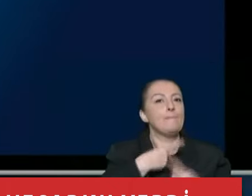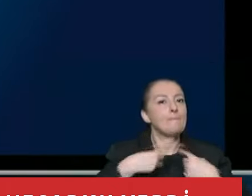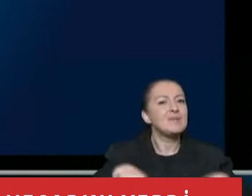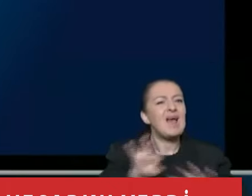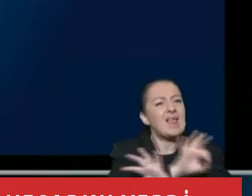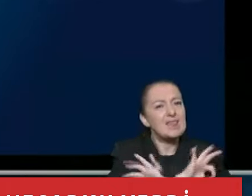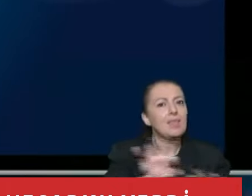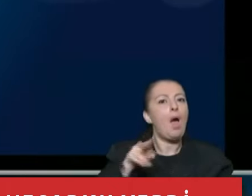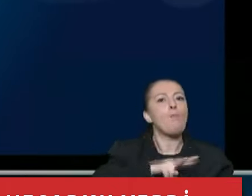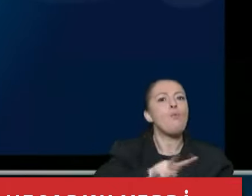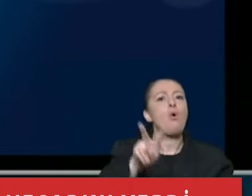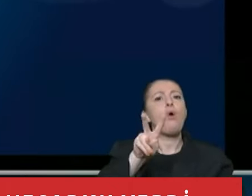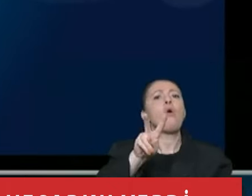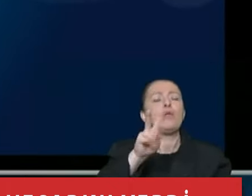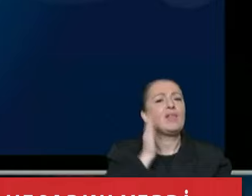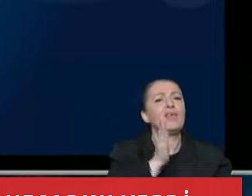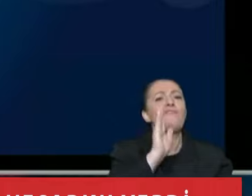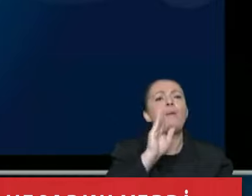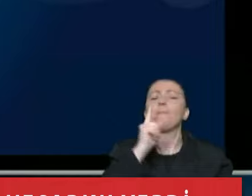yol ileri emrini